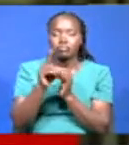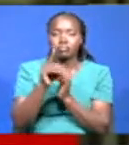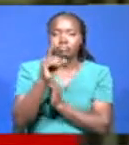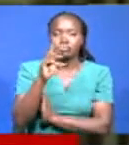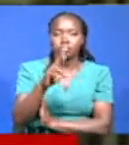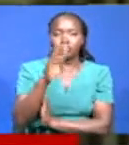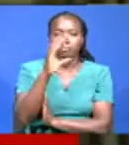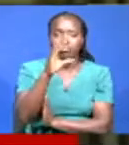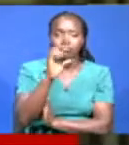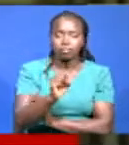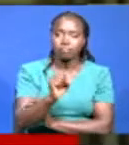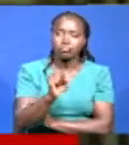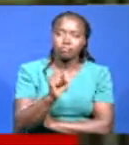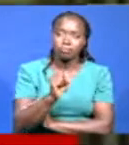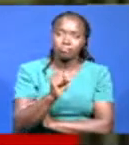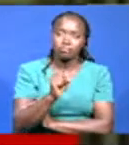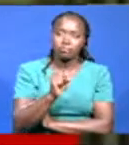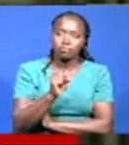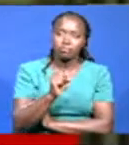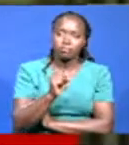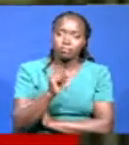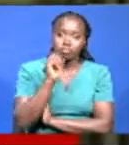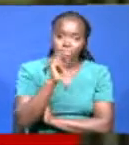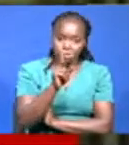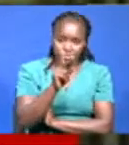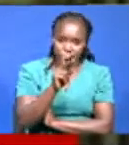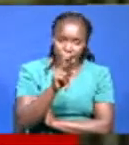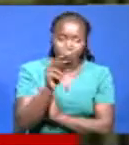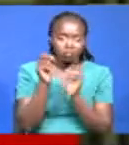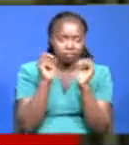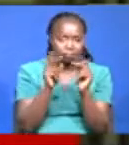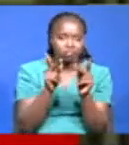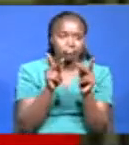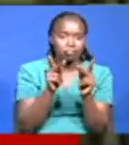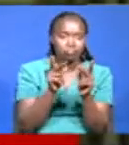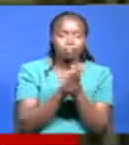PDDRCS. Si ni hivyo? Tumekubaliana hiyo.